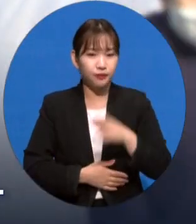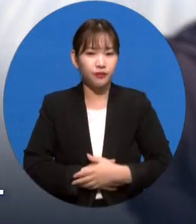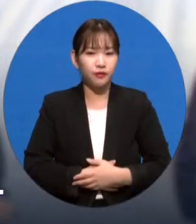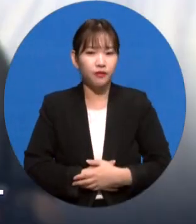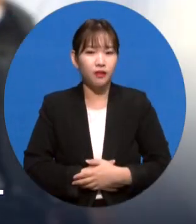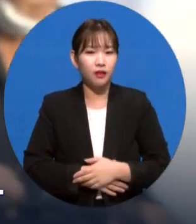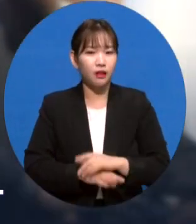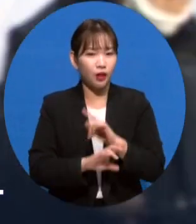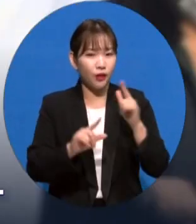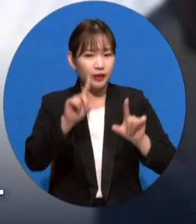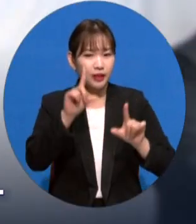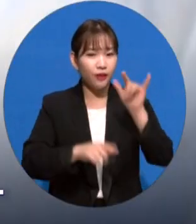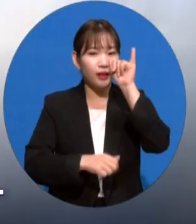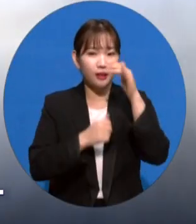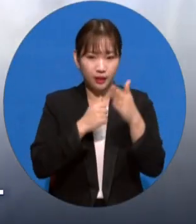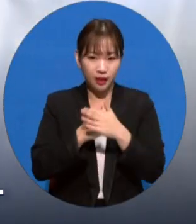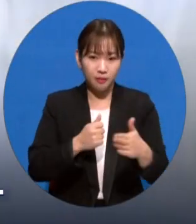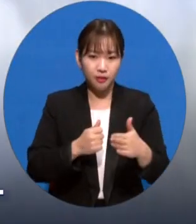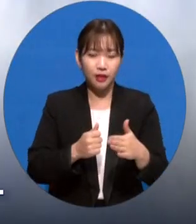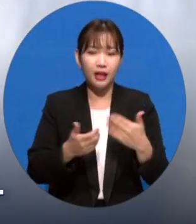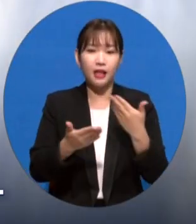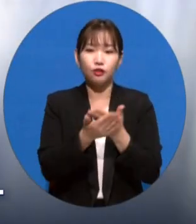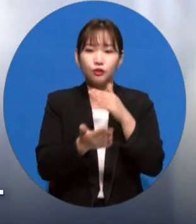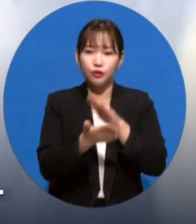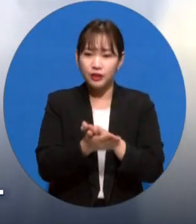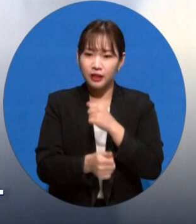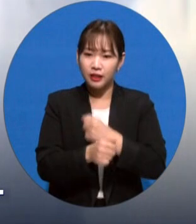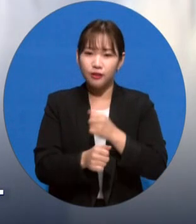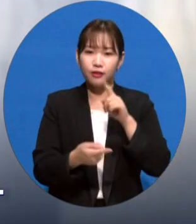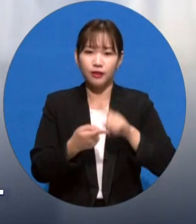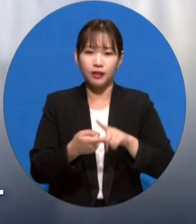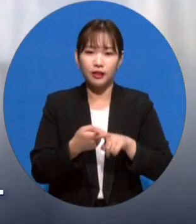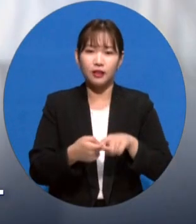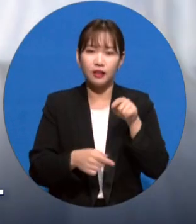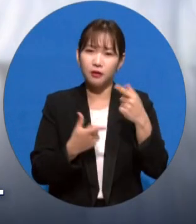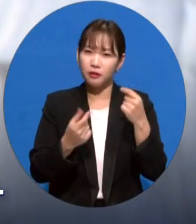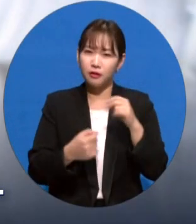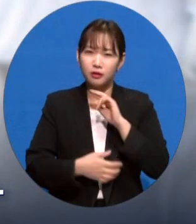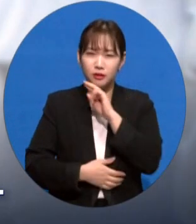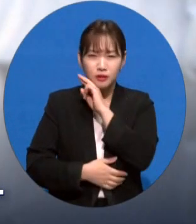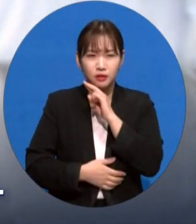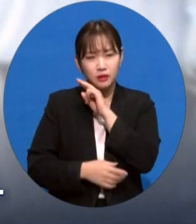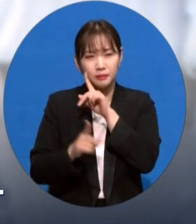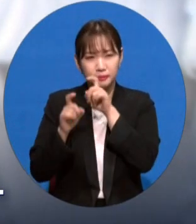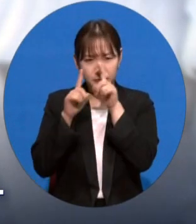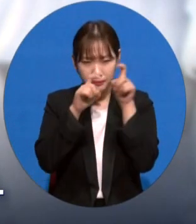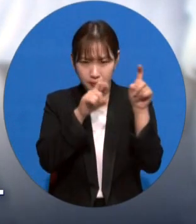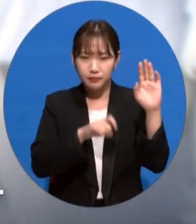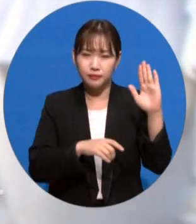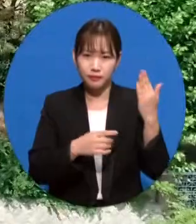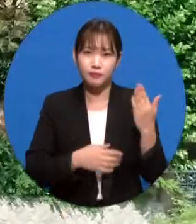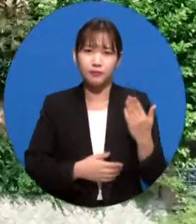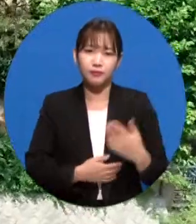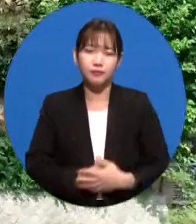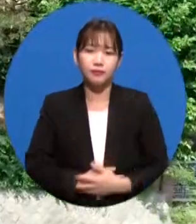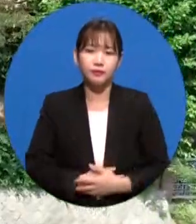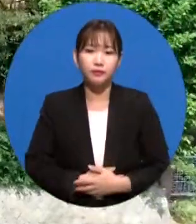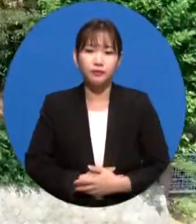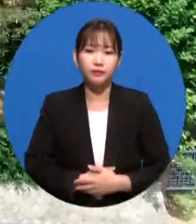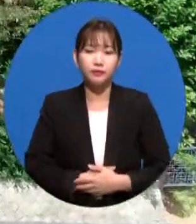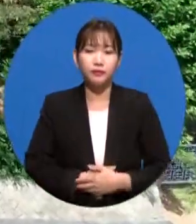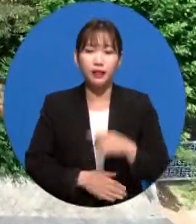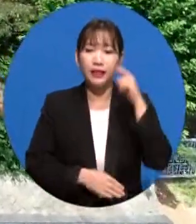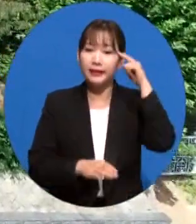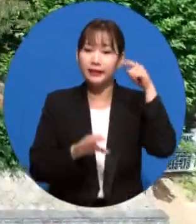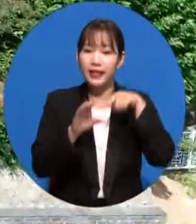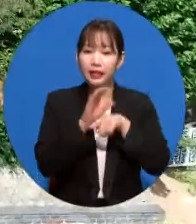그런 사항들이 있기 때문에 이렇게 공사를 했다는 것에 대해서 이 또한 또 의심을 가지고 지켜볼 수밖에 없는. 사전적